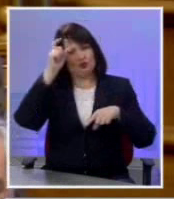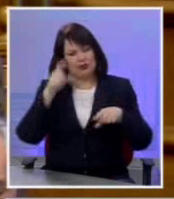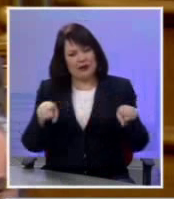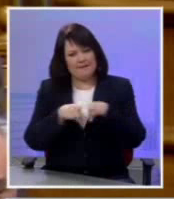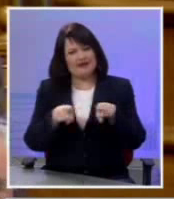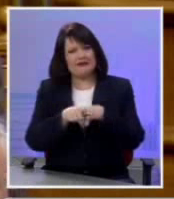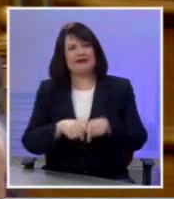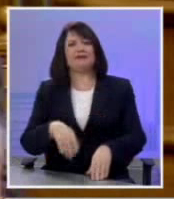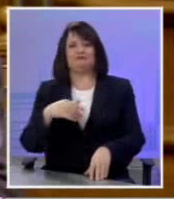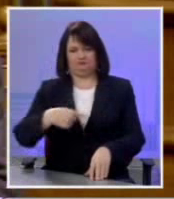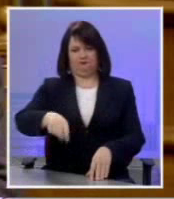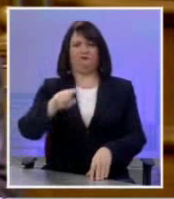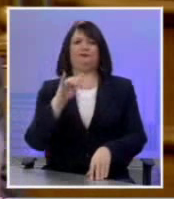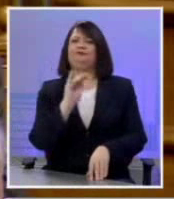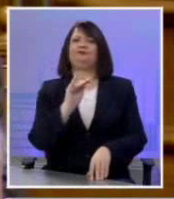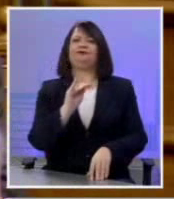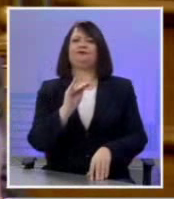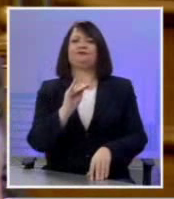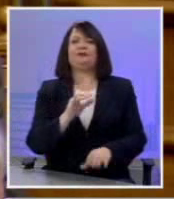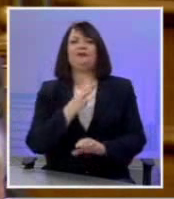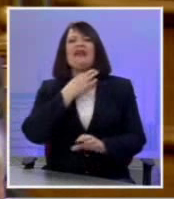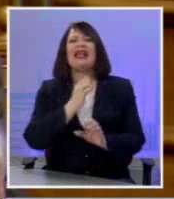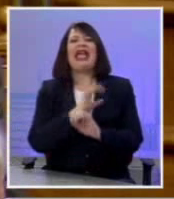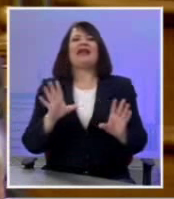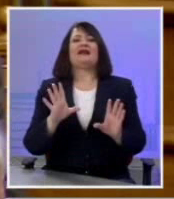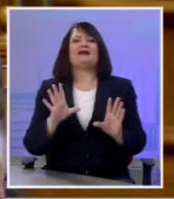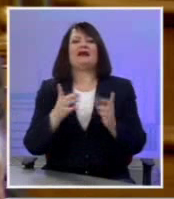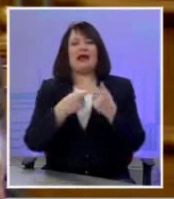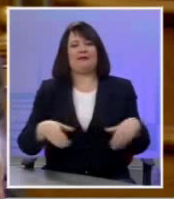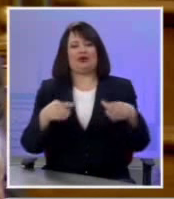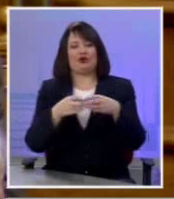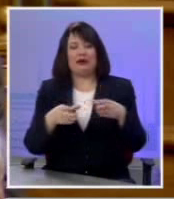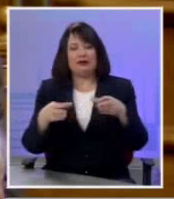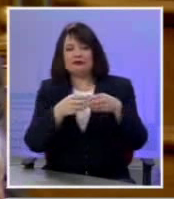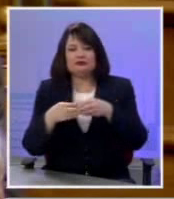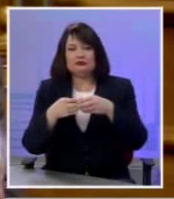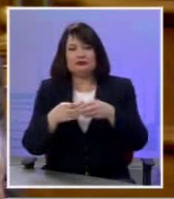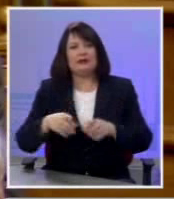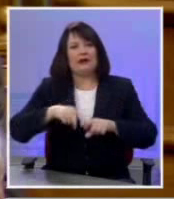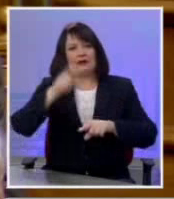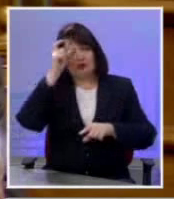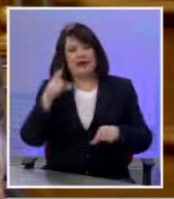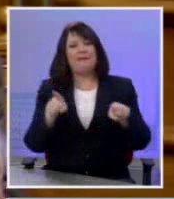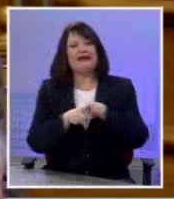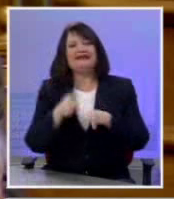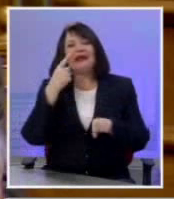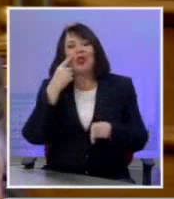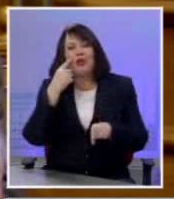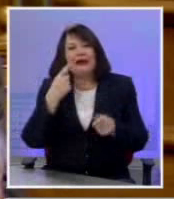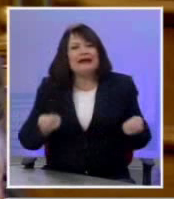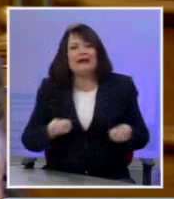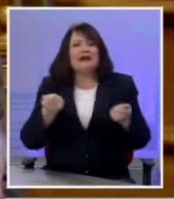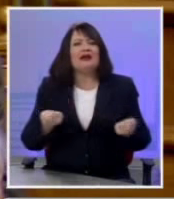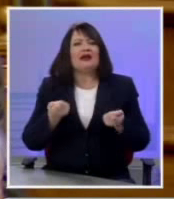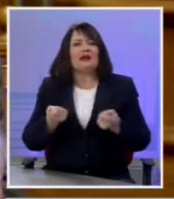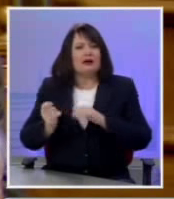και θα ζητήσω το επόμενο διάστημα να γίνει έκτακτη σύγκλησή της για να διαπιστώσουμε από κοινού με την τουρκική πλευρά τι γίνεται με